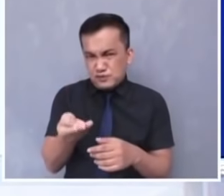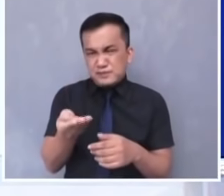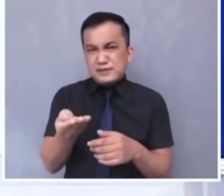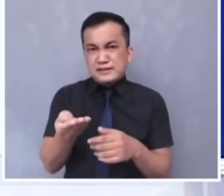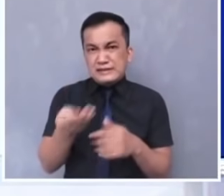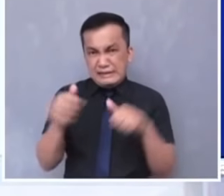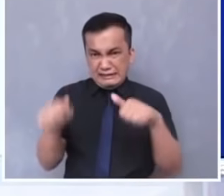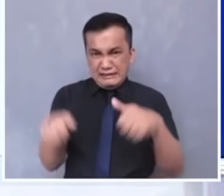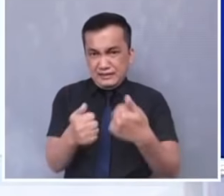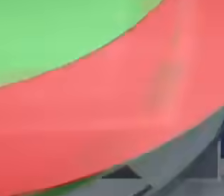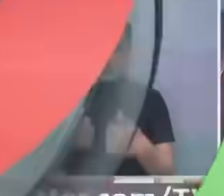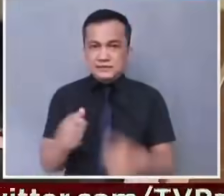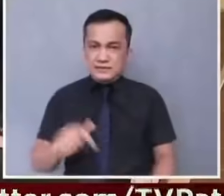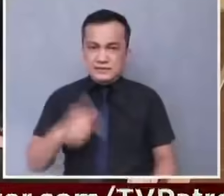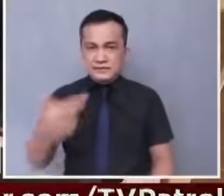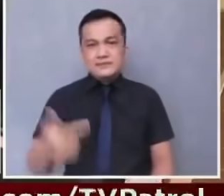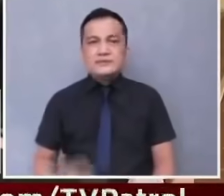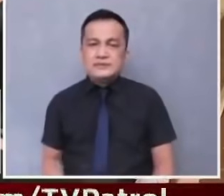Ara Perez.